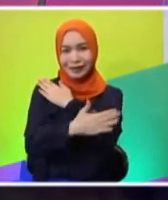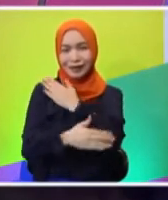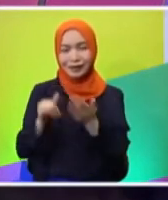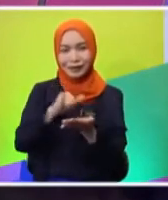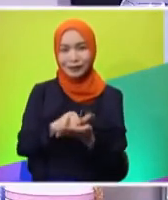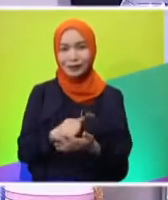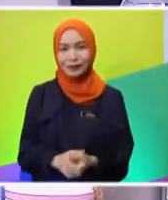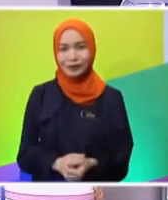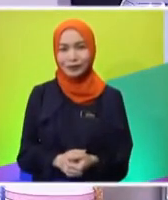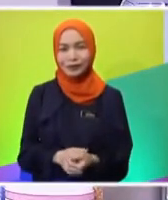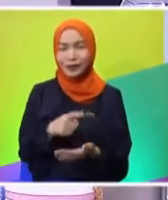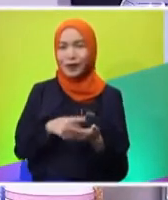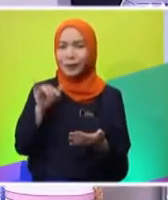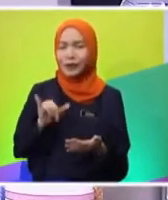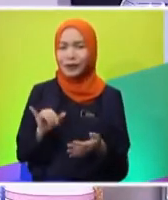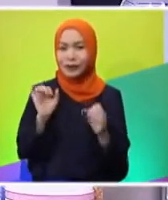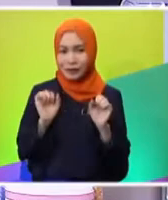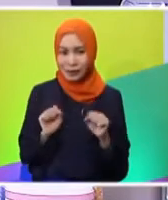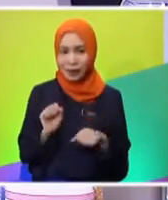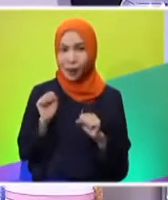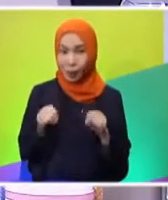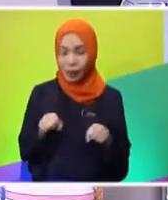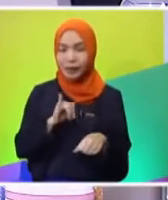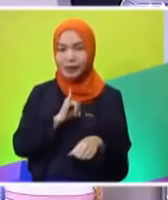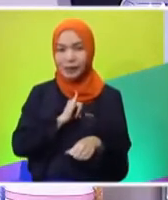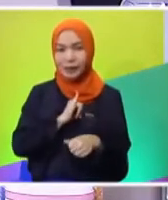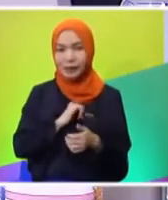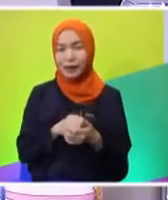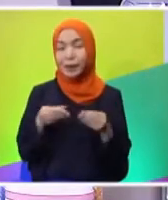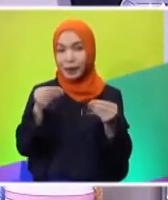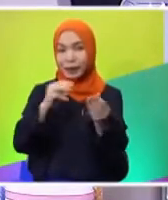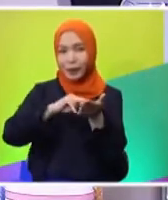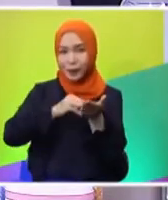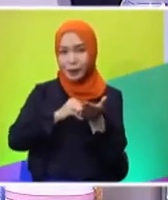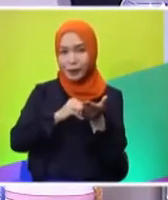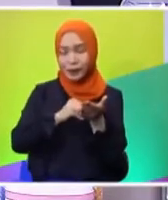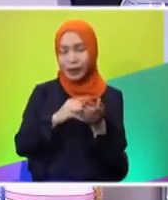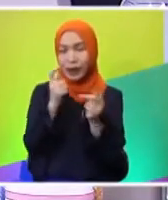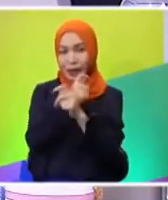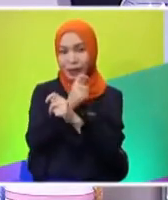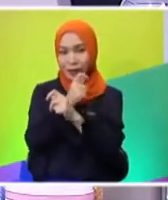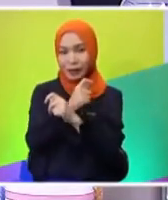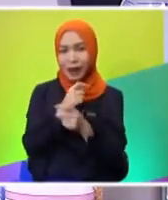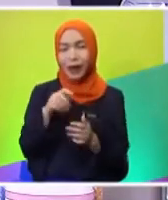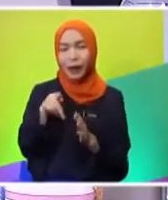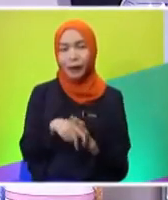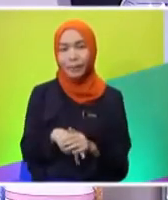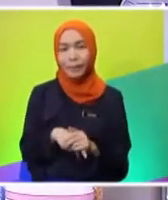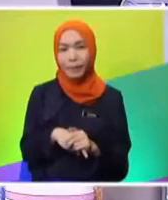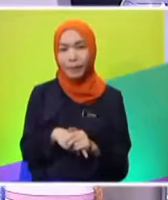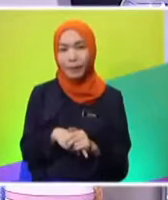Ciku aku yang dapat saya tafsirkan tunggu dengar ini berkenaan dengan Apakah lawan pahlawan kita background